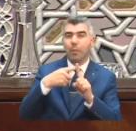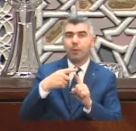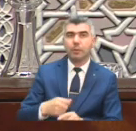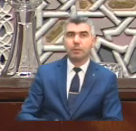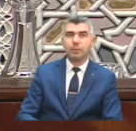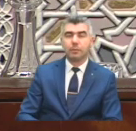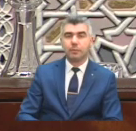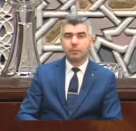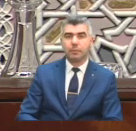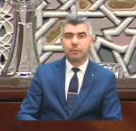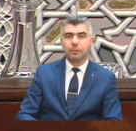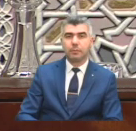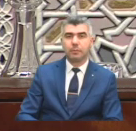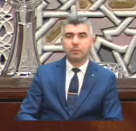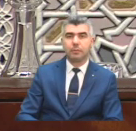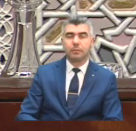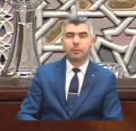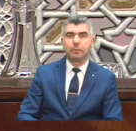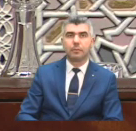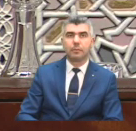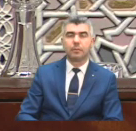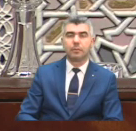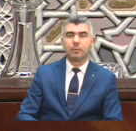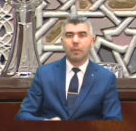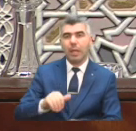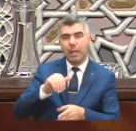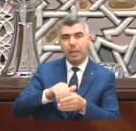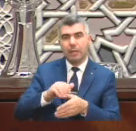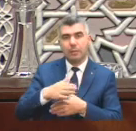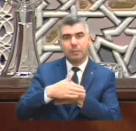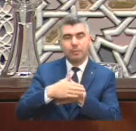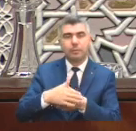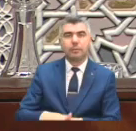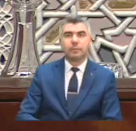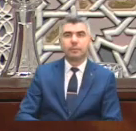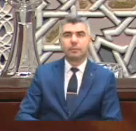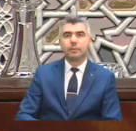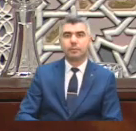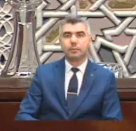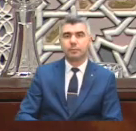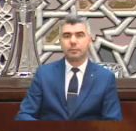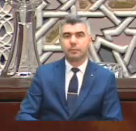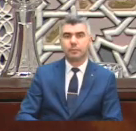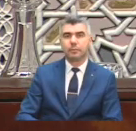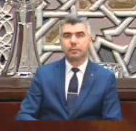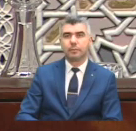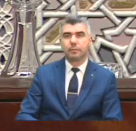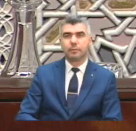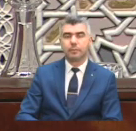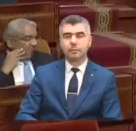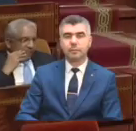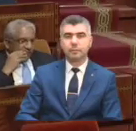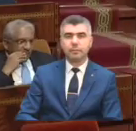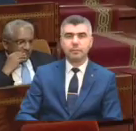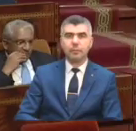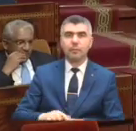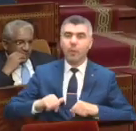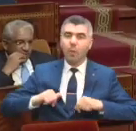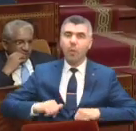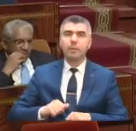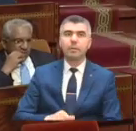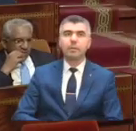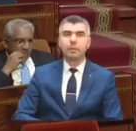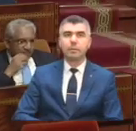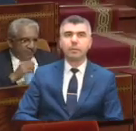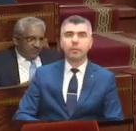تفضلوا سيد النائب المحترم عن فريق تجمع الوطني الأحرار. سي الوزير المحترم،